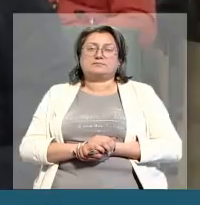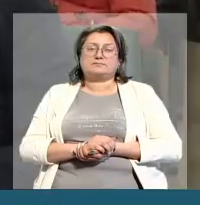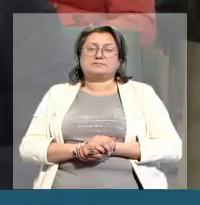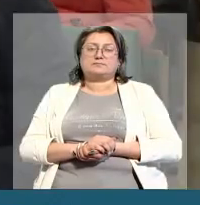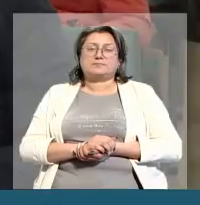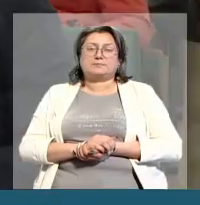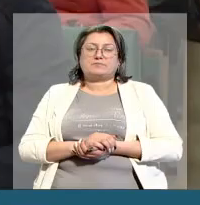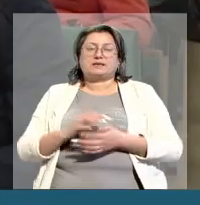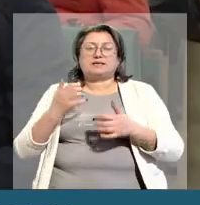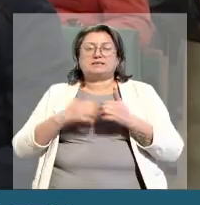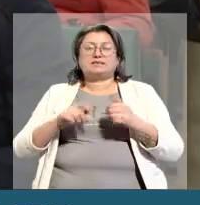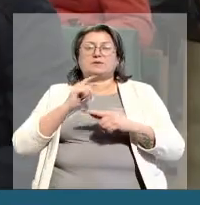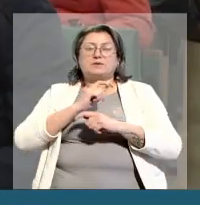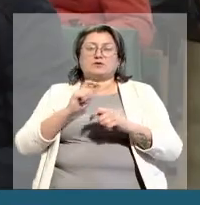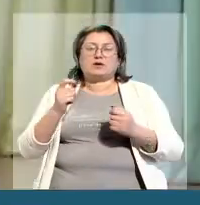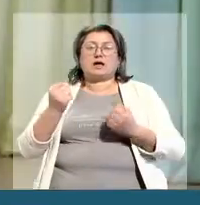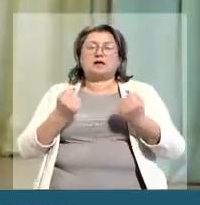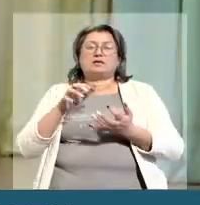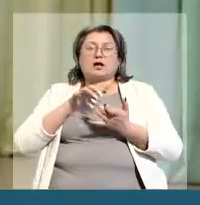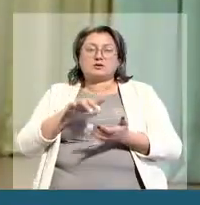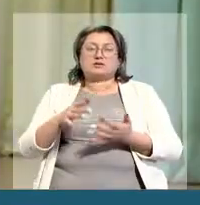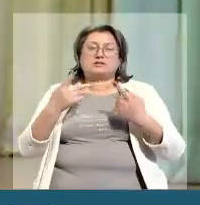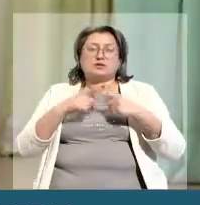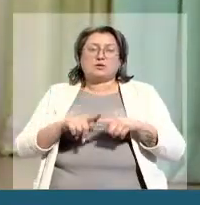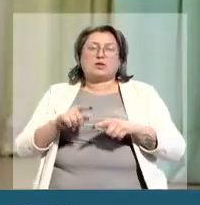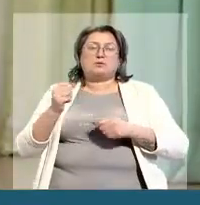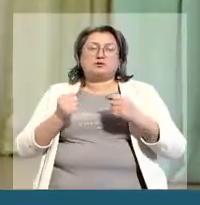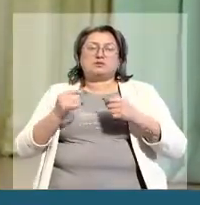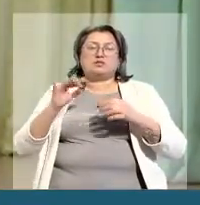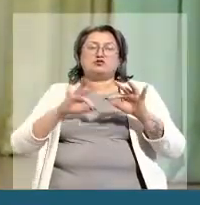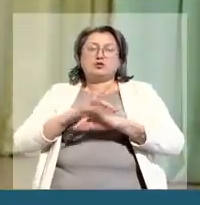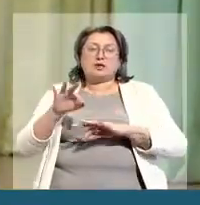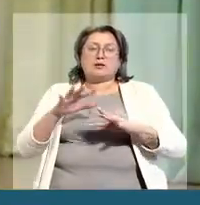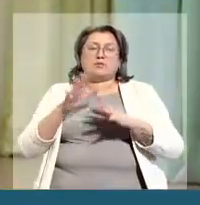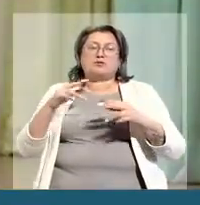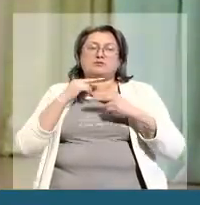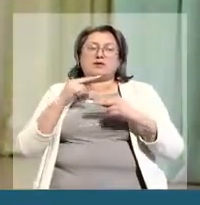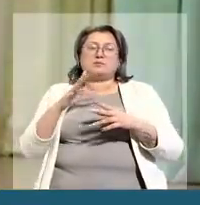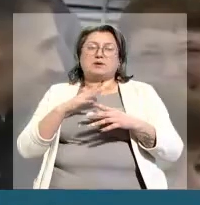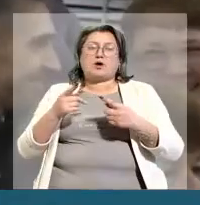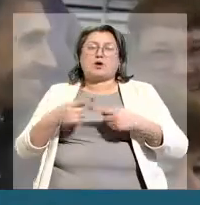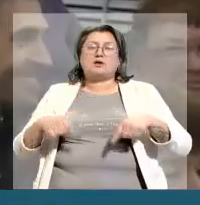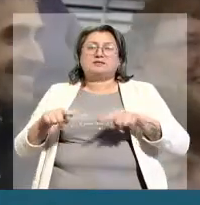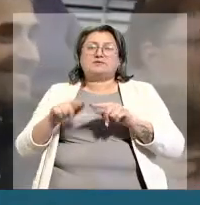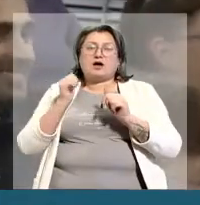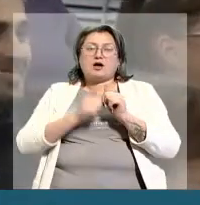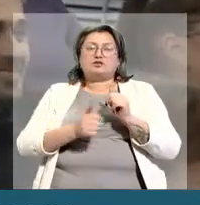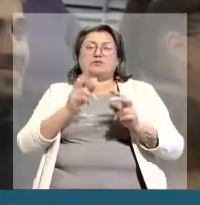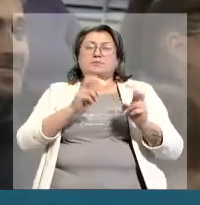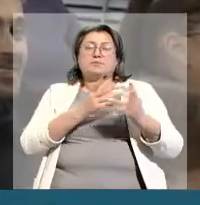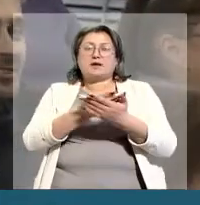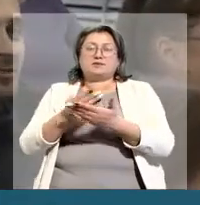Марапатталғандардың арасында тракторшы, машинистер, технологтар мен инженерлер де бар. Сондай-ақ әр кәсіпорынның ұжымына да ерекше ықылас